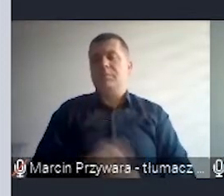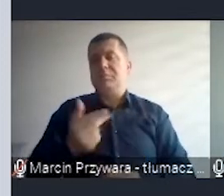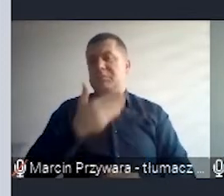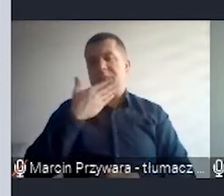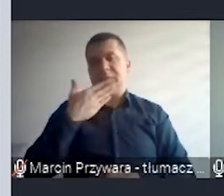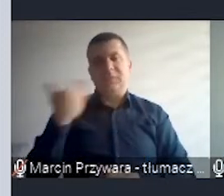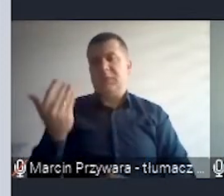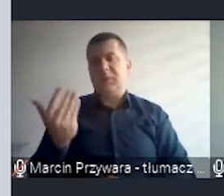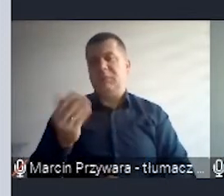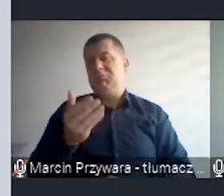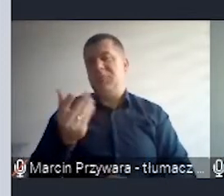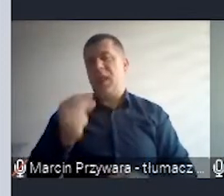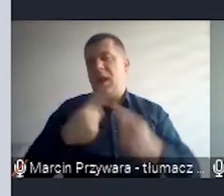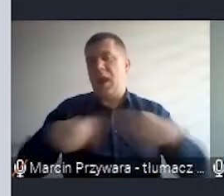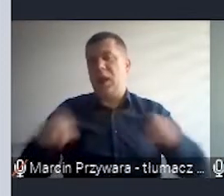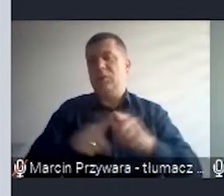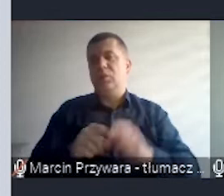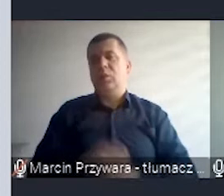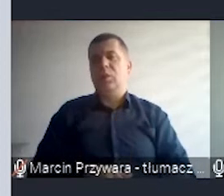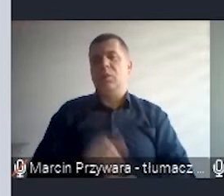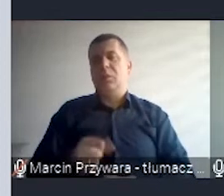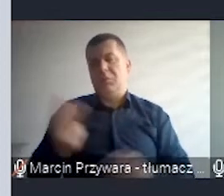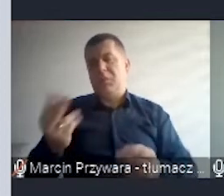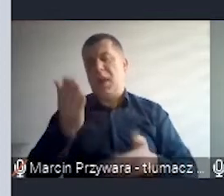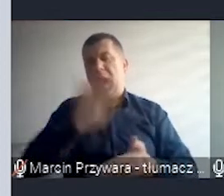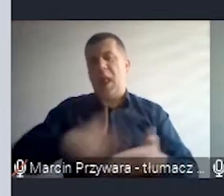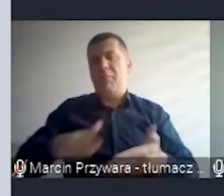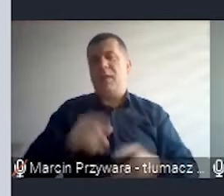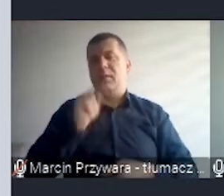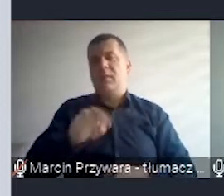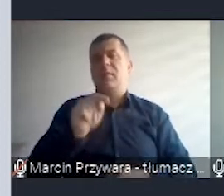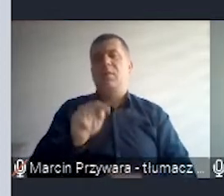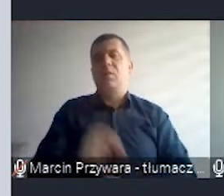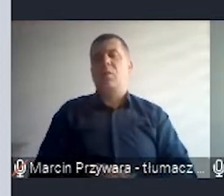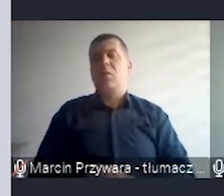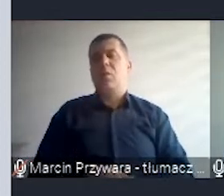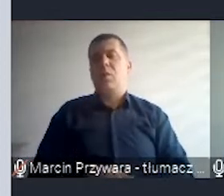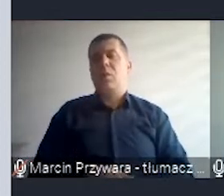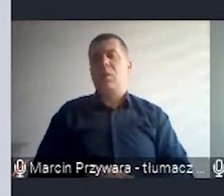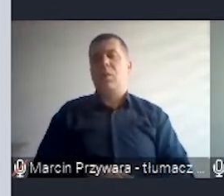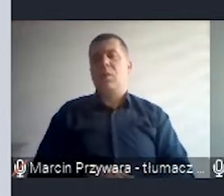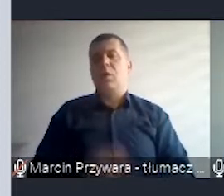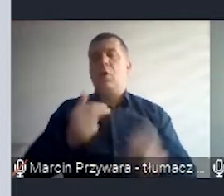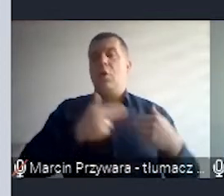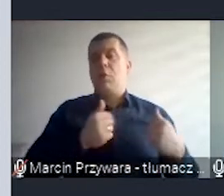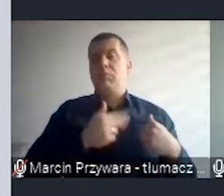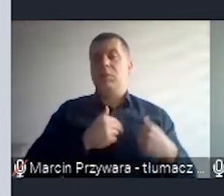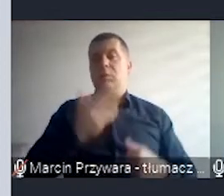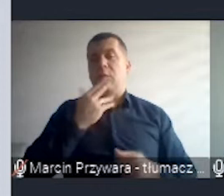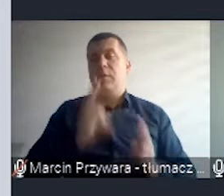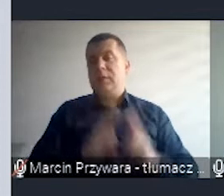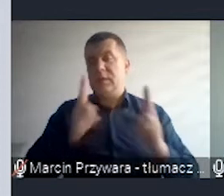nie realizują. To taki dosyć istotny element tego, o czym komisja mówi w